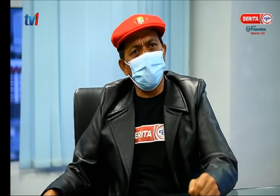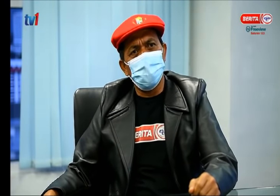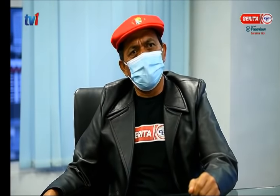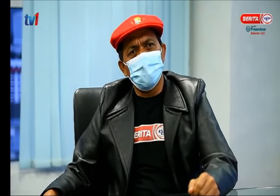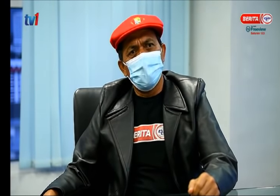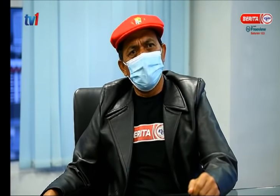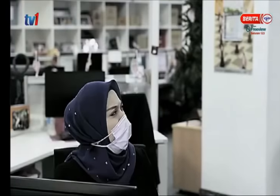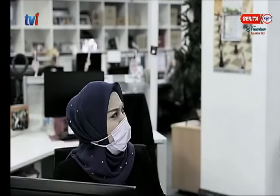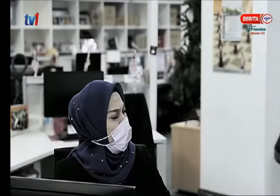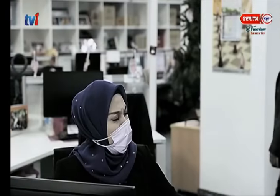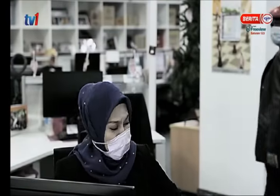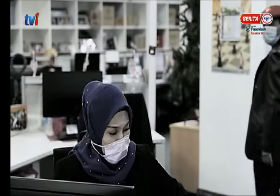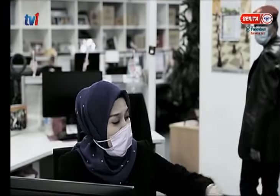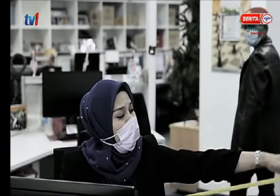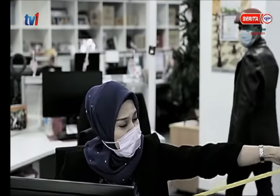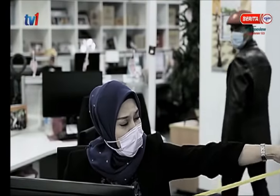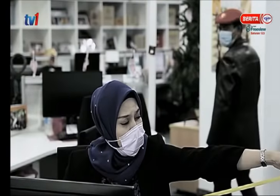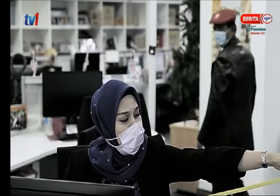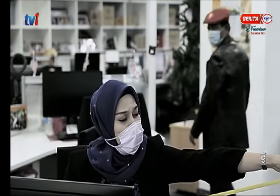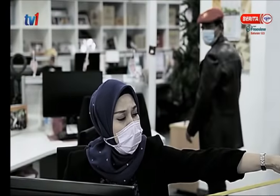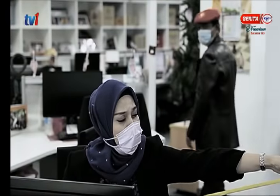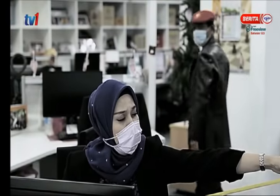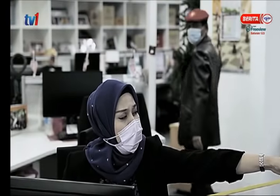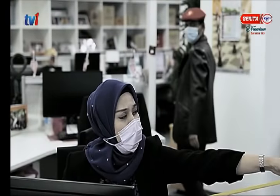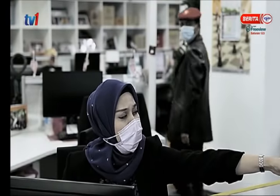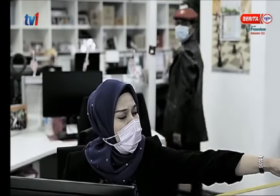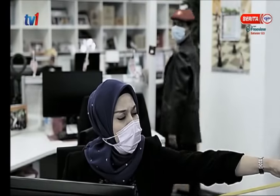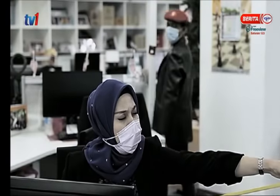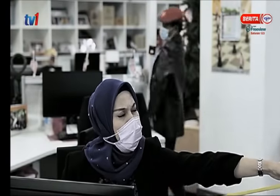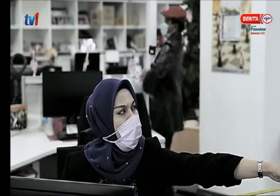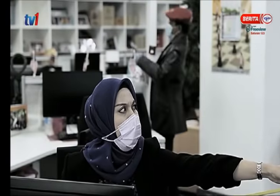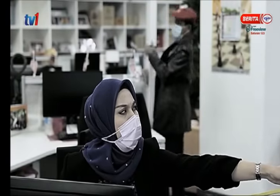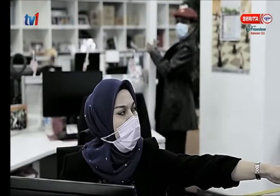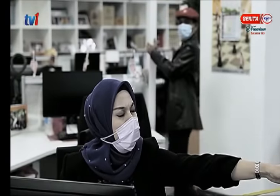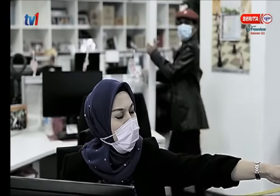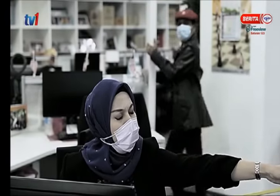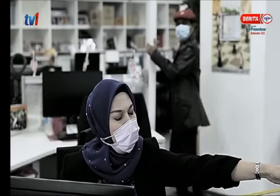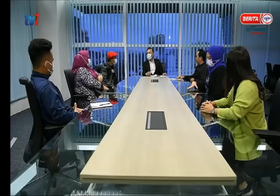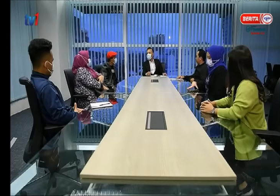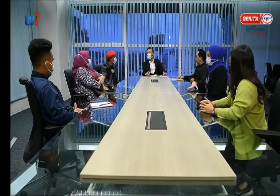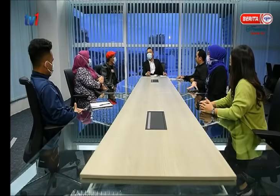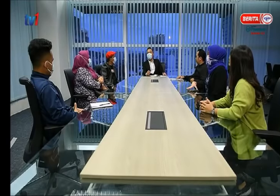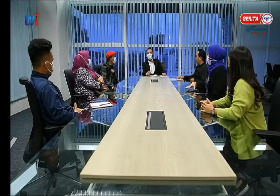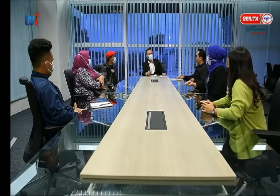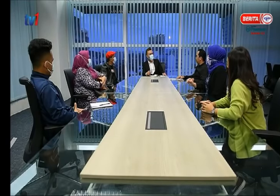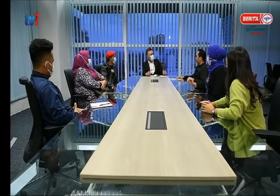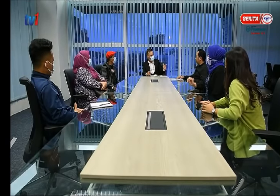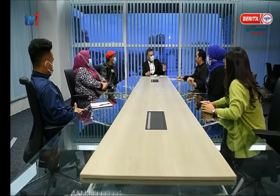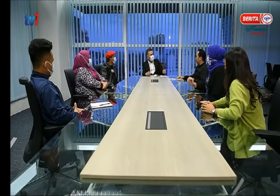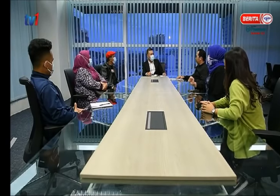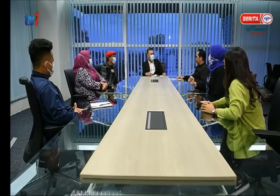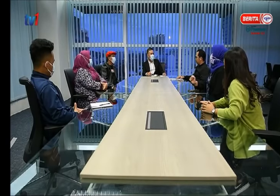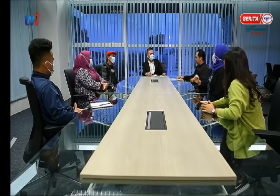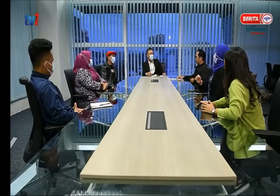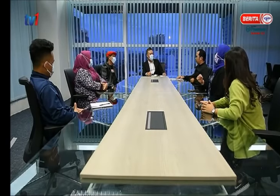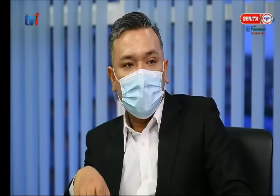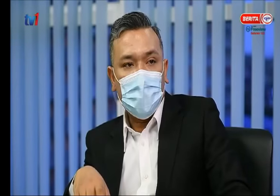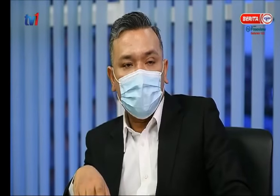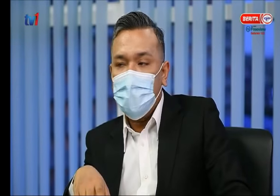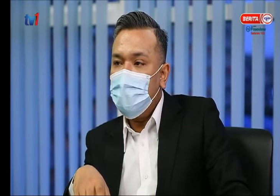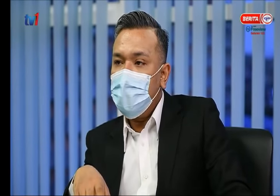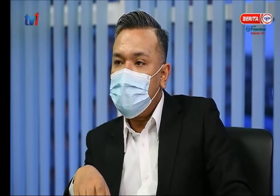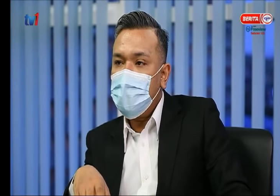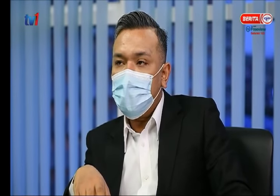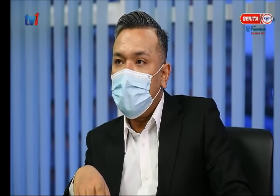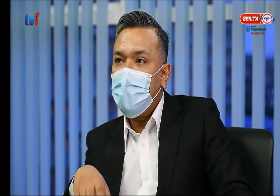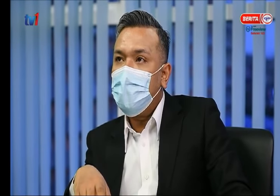SOP. Aku tengok kamu habis langgong semua. Kalaulah semua orang ni bersikap macam awak, Pidot.